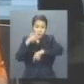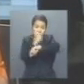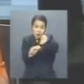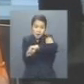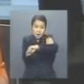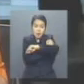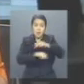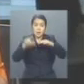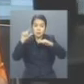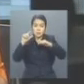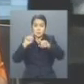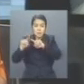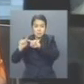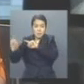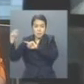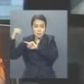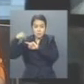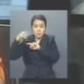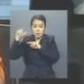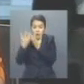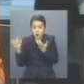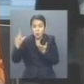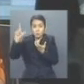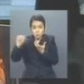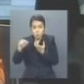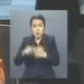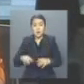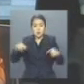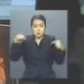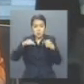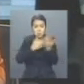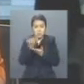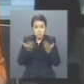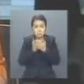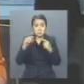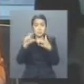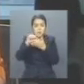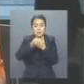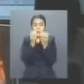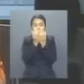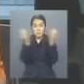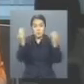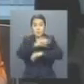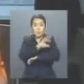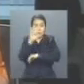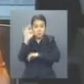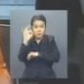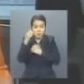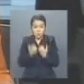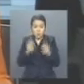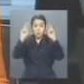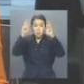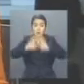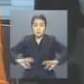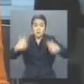และการประชุมรัฐสภาเพื่อพิจารณาร่างแก้ไขเพิ่มเติมรัฐธรรมนูญวันที่9นะคะโดยสาระสำคัญวันนี้อยู่ที่ประเด็นการคั